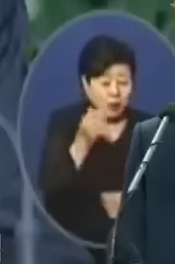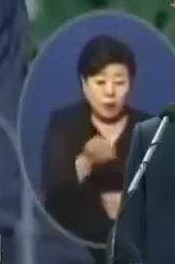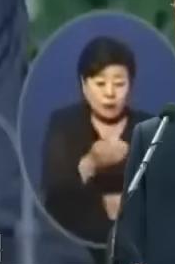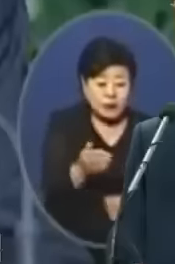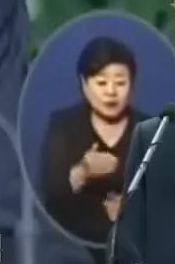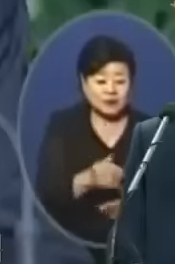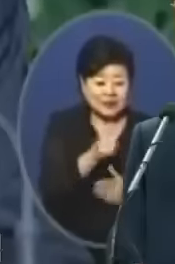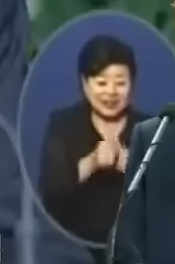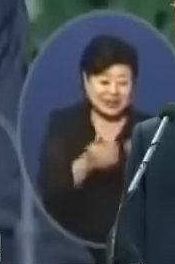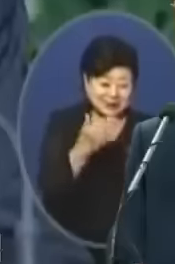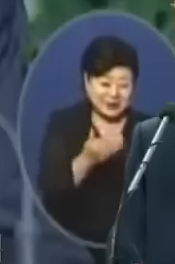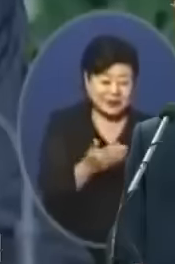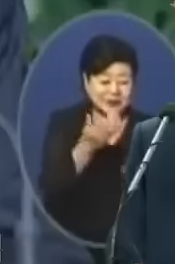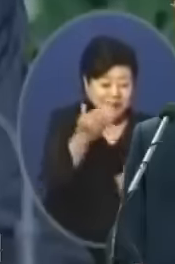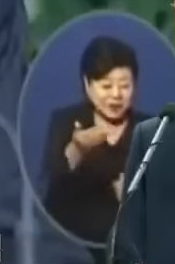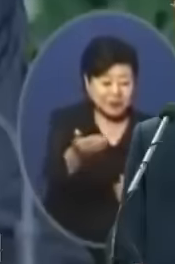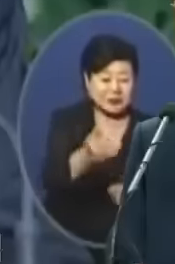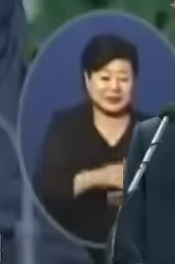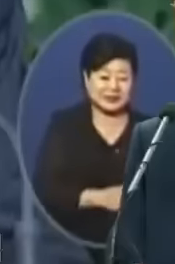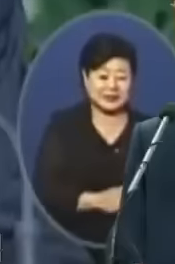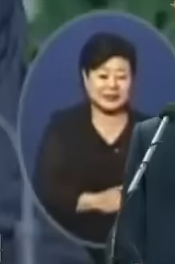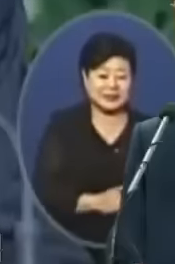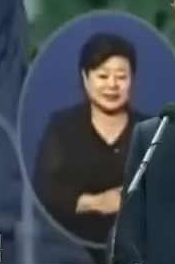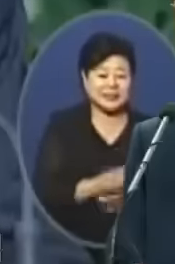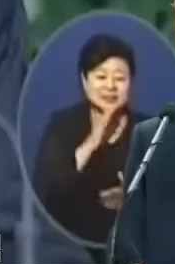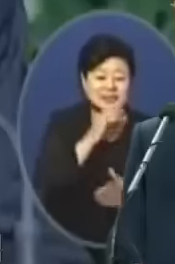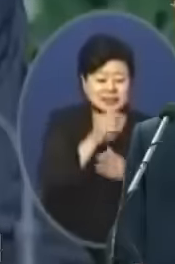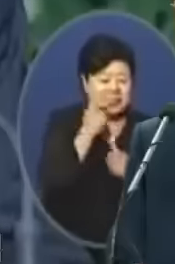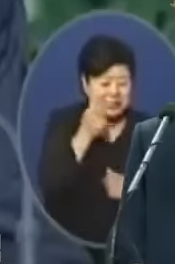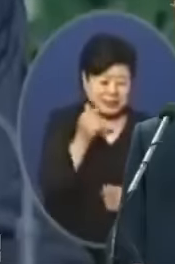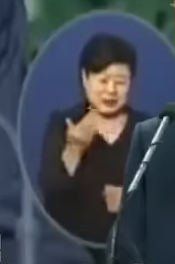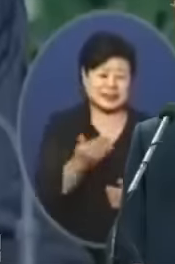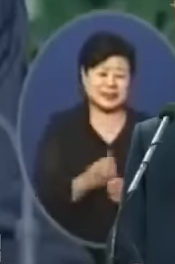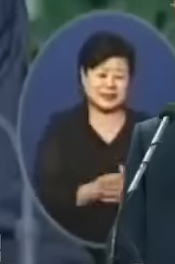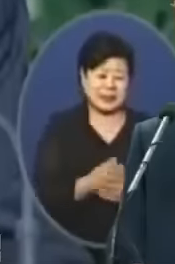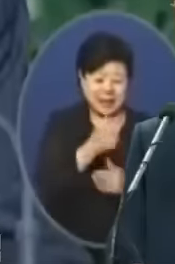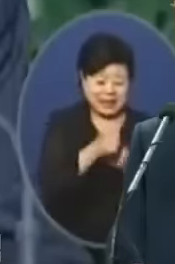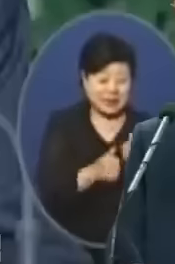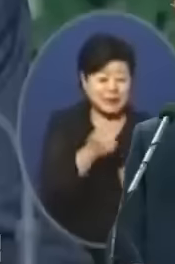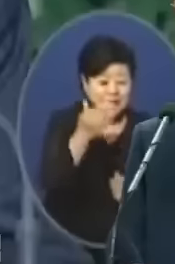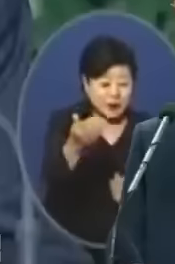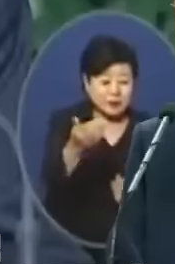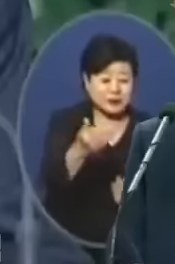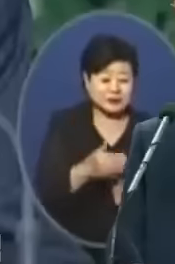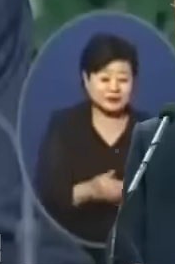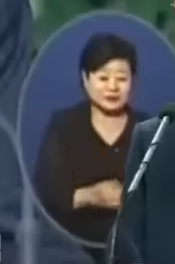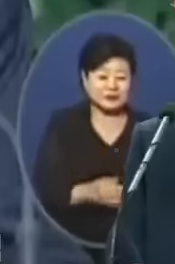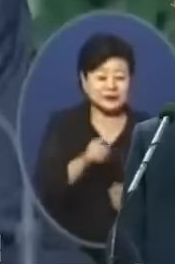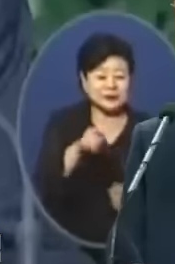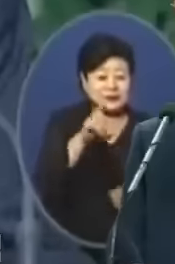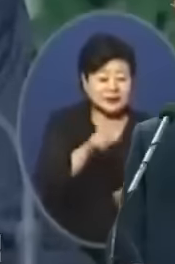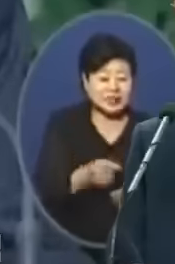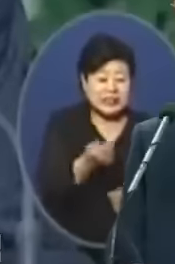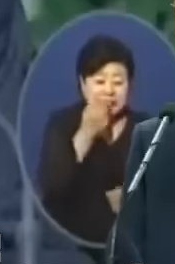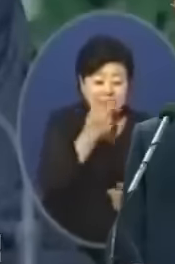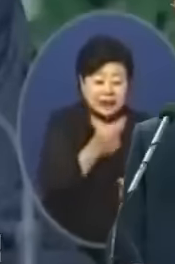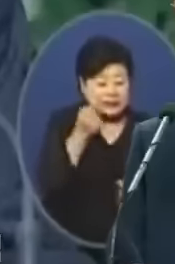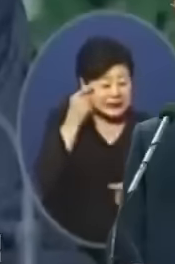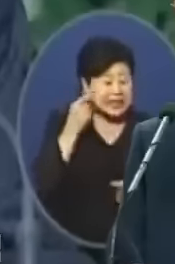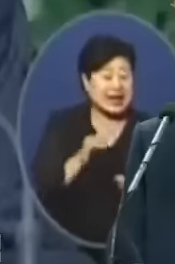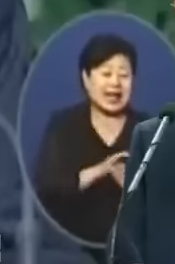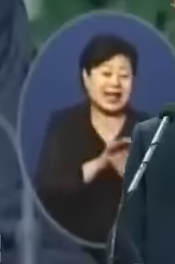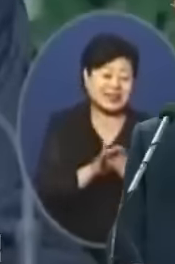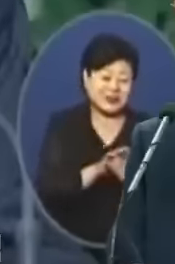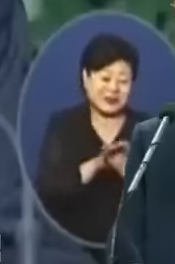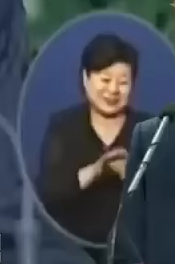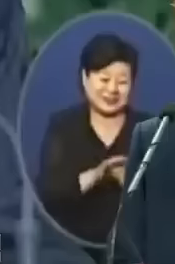없는데 그 하나님이 여러분의 친하나님이 되시기 때문인 것입니다. 하나님은 여러분을 당신의 생명같이 사랑하시는